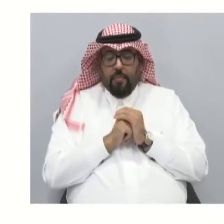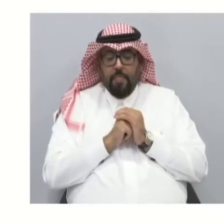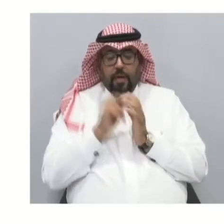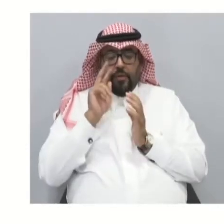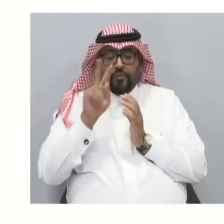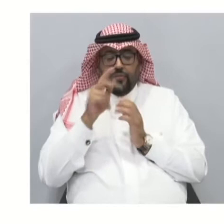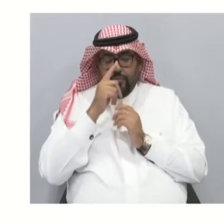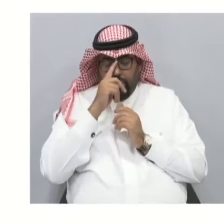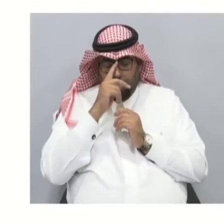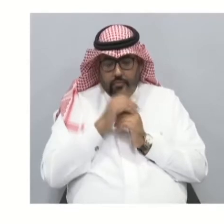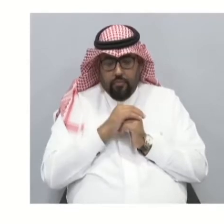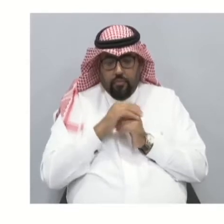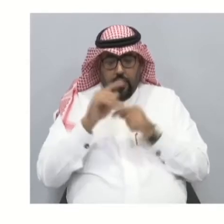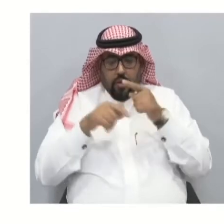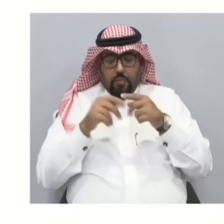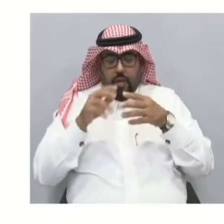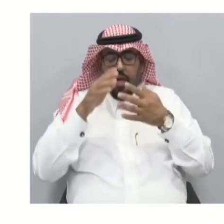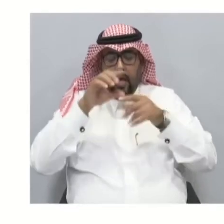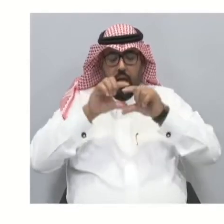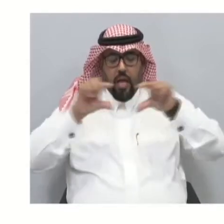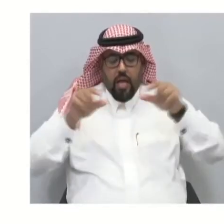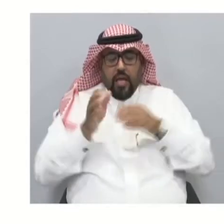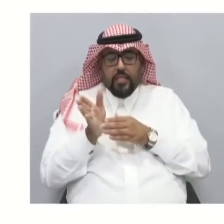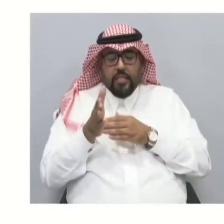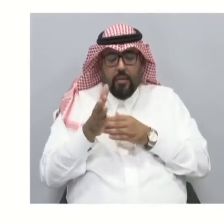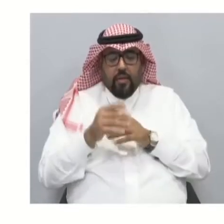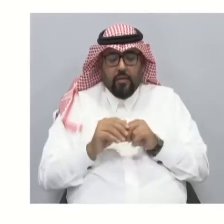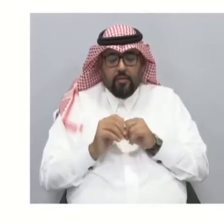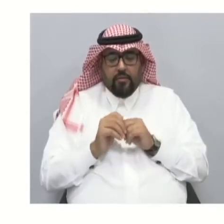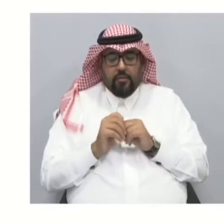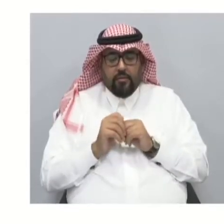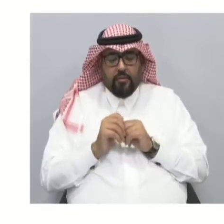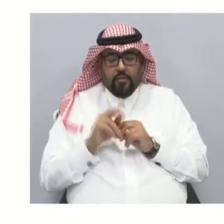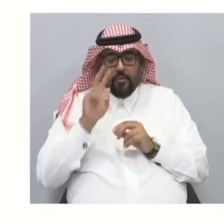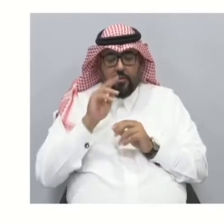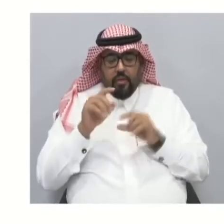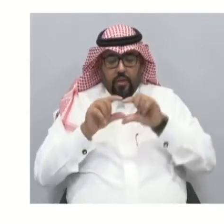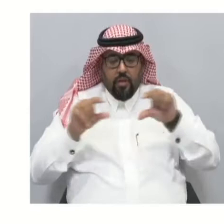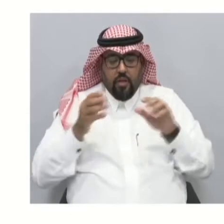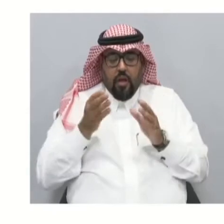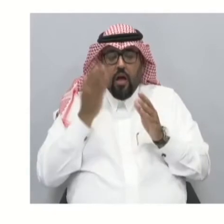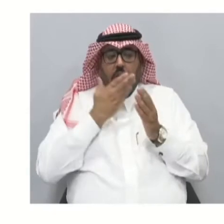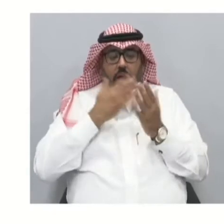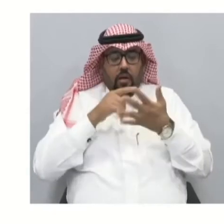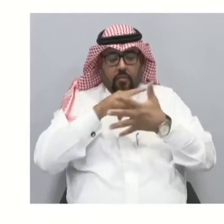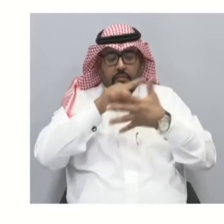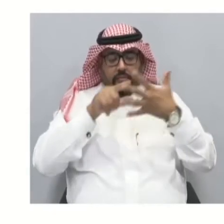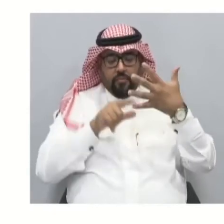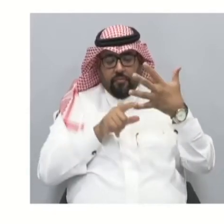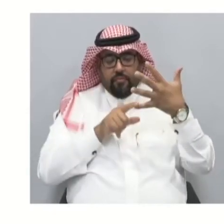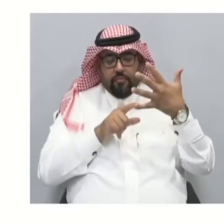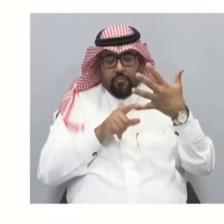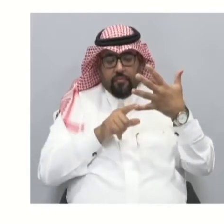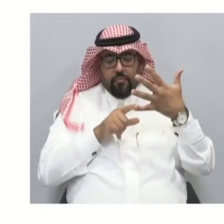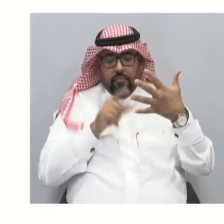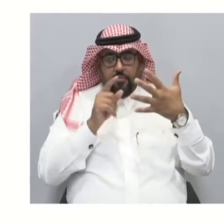لاحظ معي هنا، أكمل مخطط هيكل السمكة الآتية. طبعا لاحظ هنا خطوات القراءة المتعمقة هي خمس خطوات،